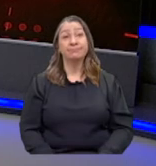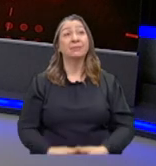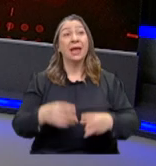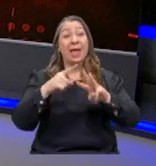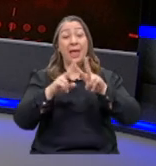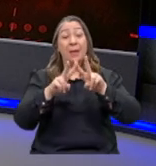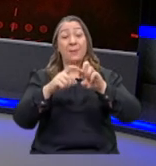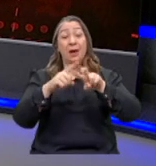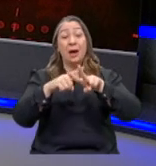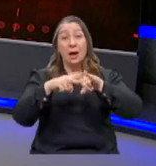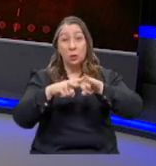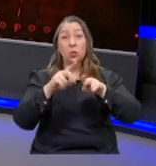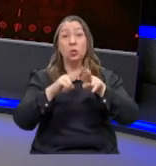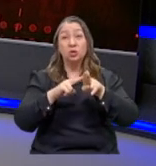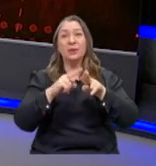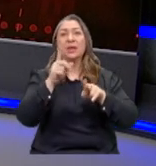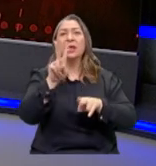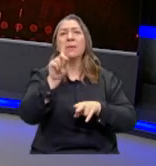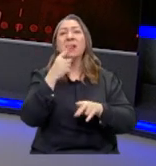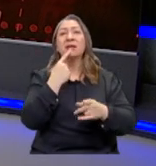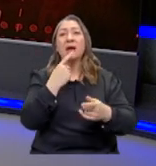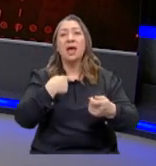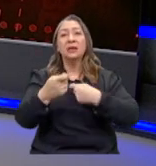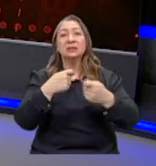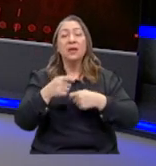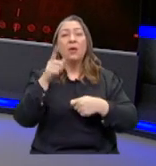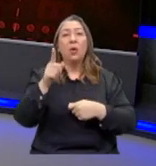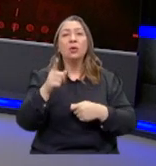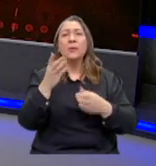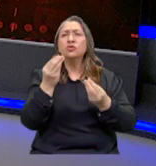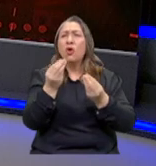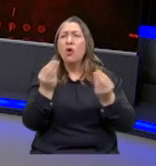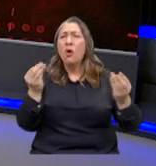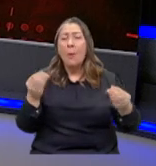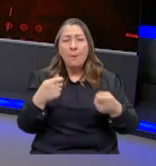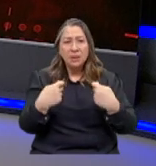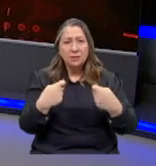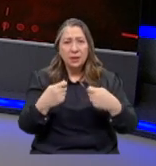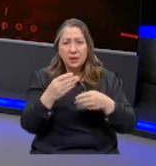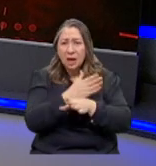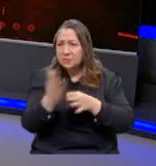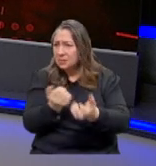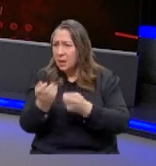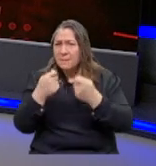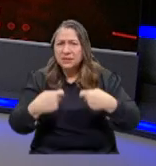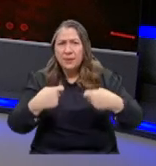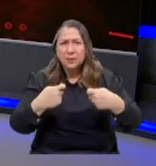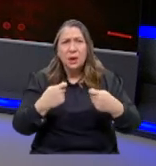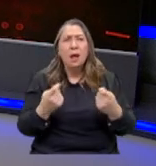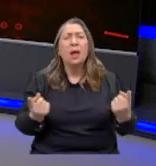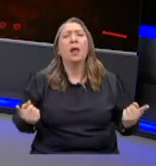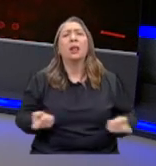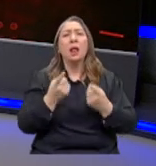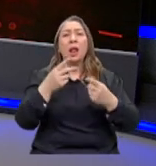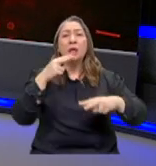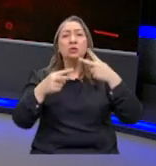Emrah Kurt Cephe 21 yıllık esnaftı ancak o da birçoğu gibi maliyetlerin altından kalkamadı.